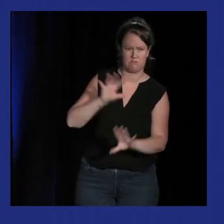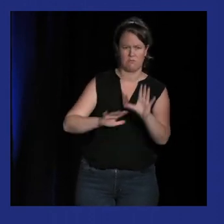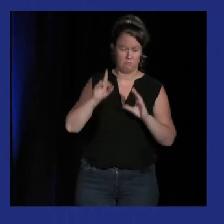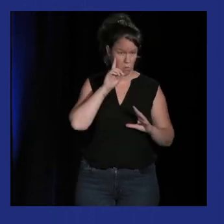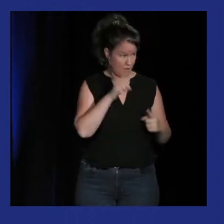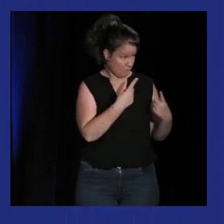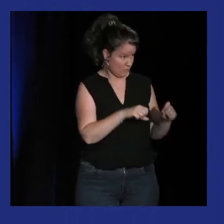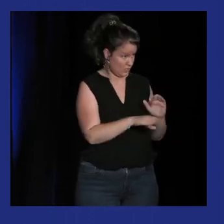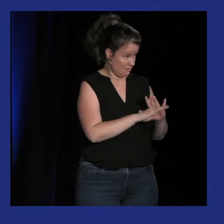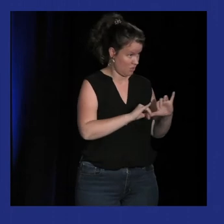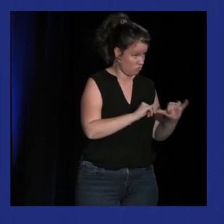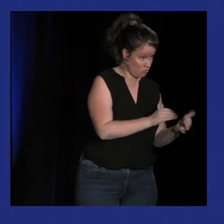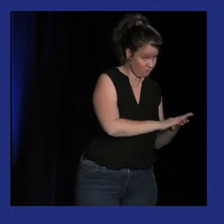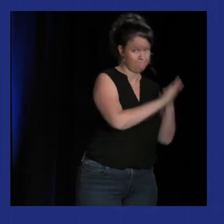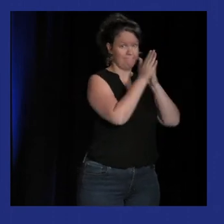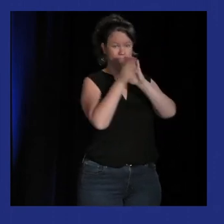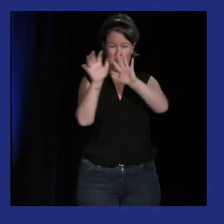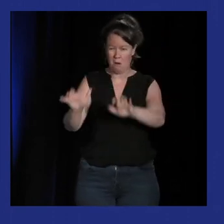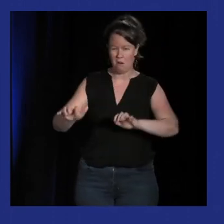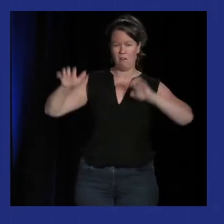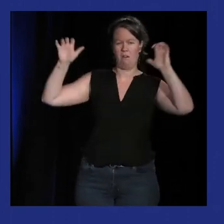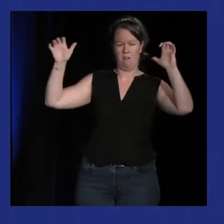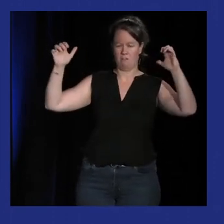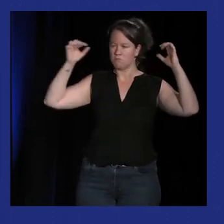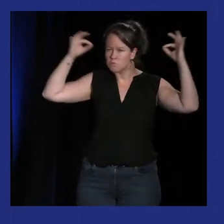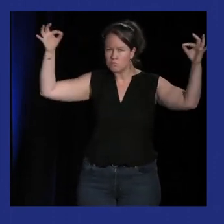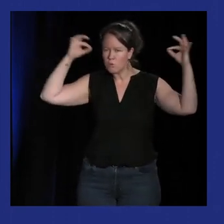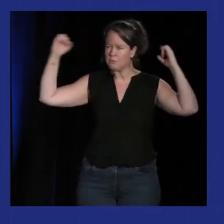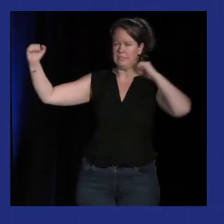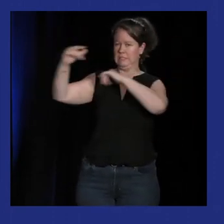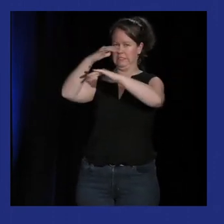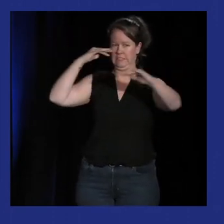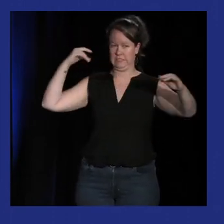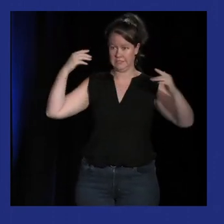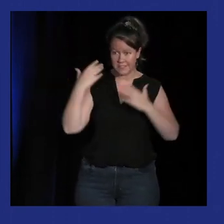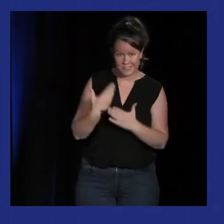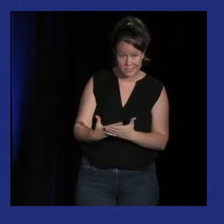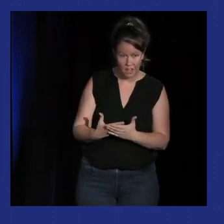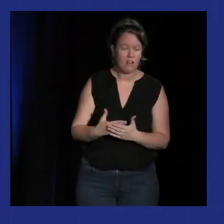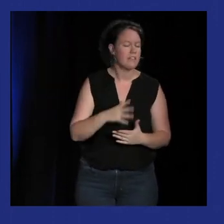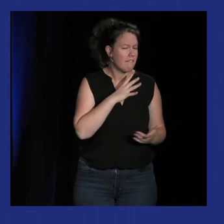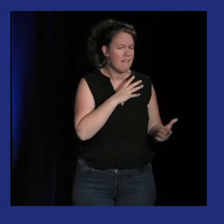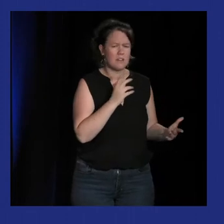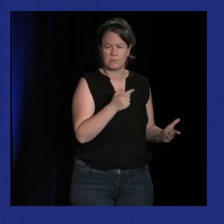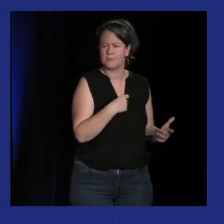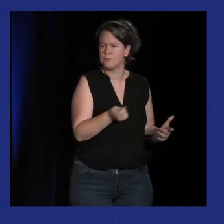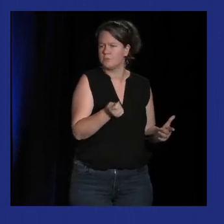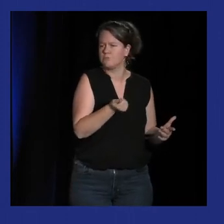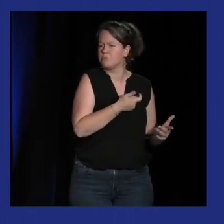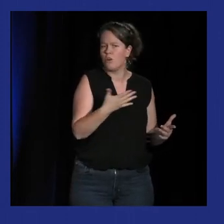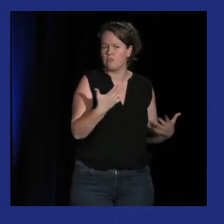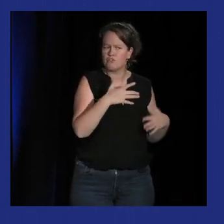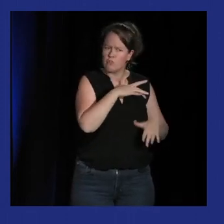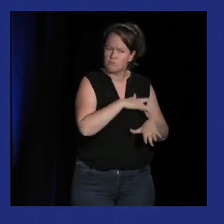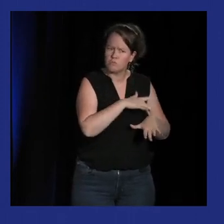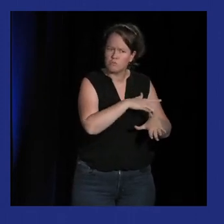concert et ça c'est une démarche qui n'existait qui existait dans la musique de jeux vidéo on en a cité enfin